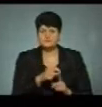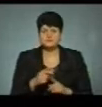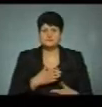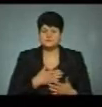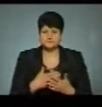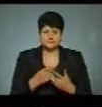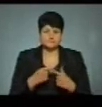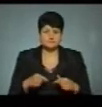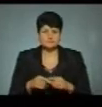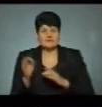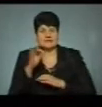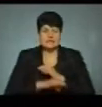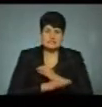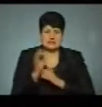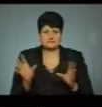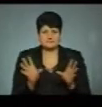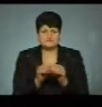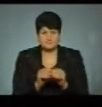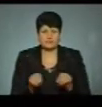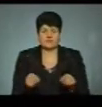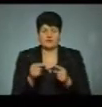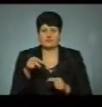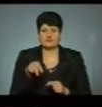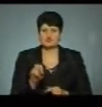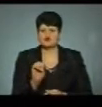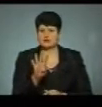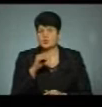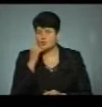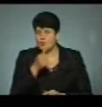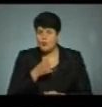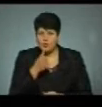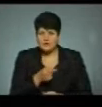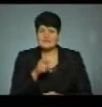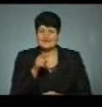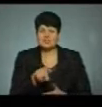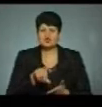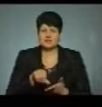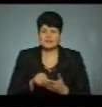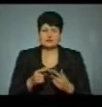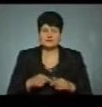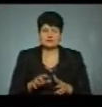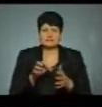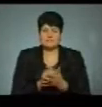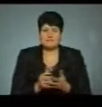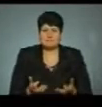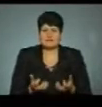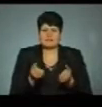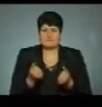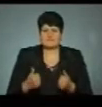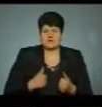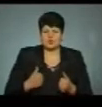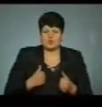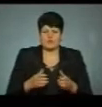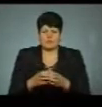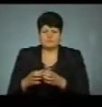громадська організація «Схід та Захід Єдині» заснована у 2014 році. Її члени займаються підтримкою військових підрозділів, які беруть